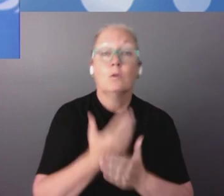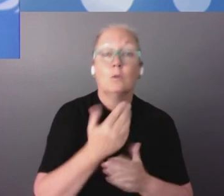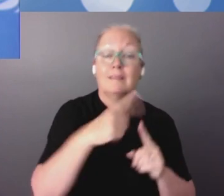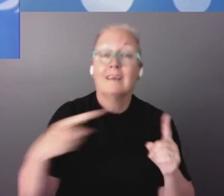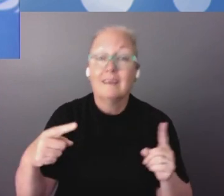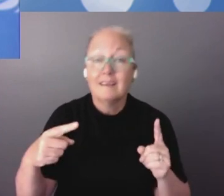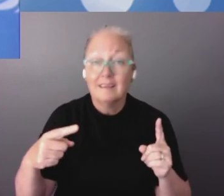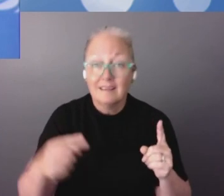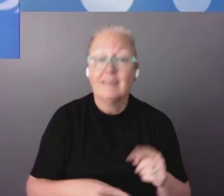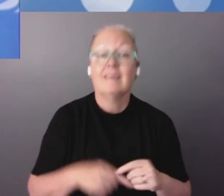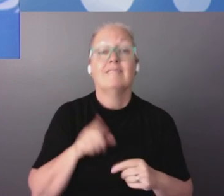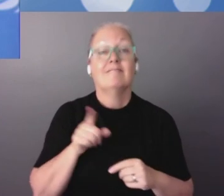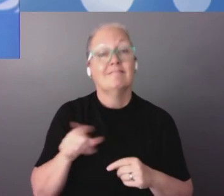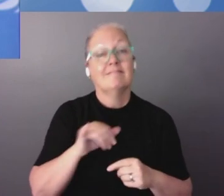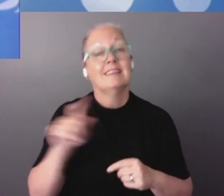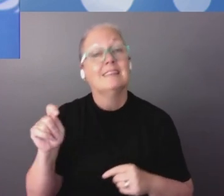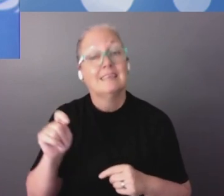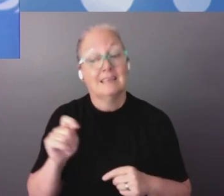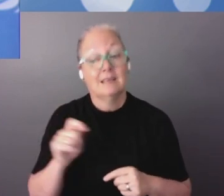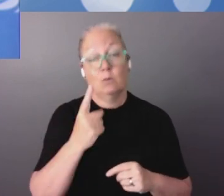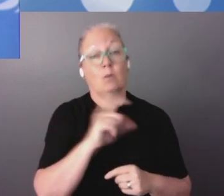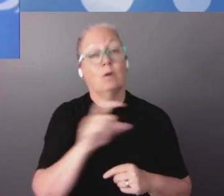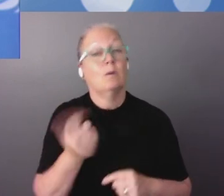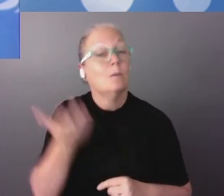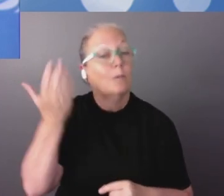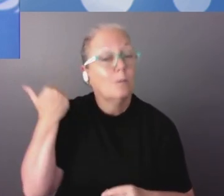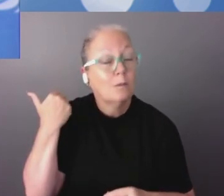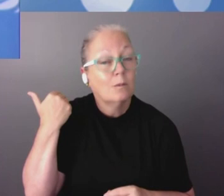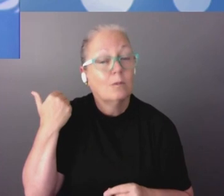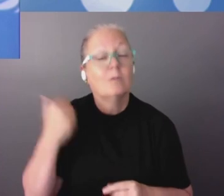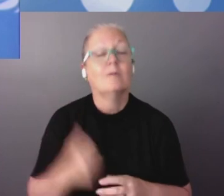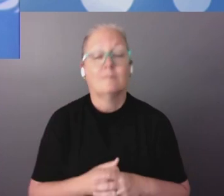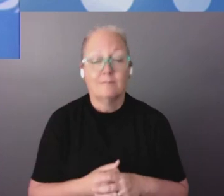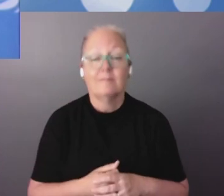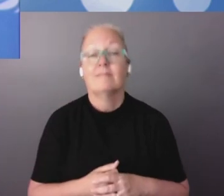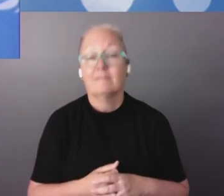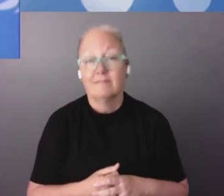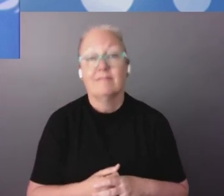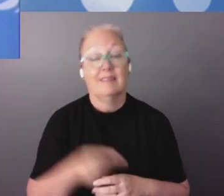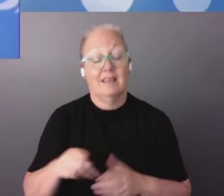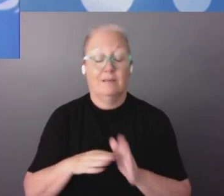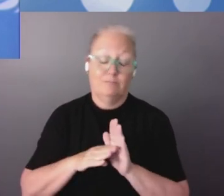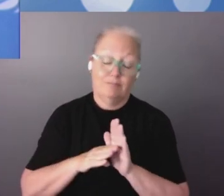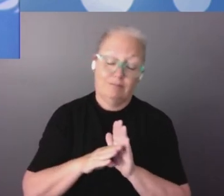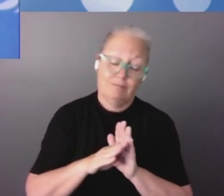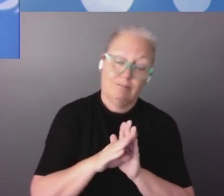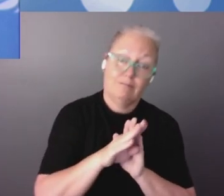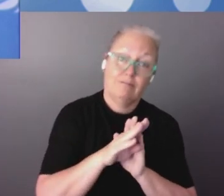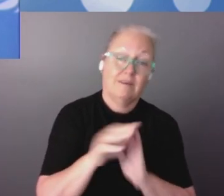более просто лозунга цифрового саммита. Объединенный интернет — это